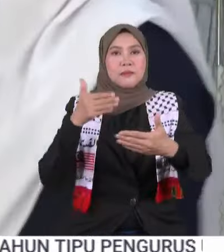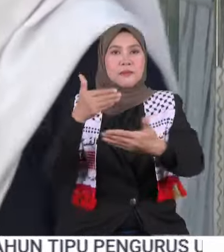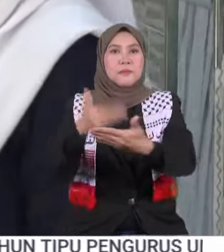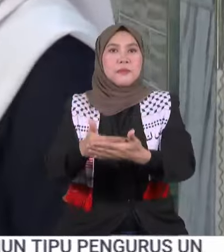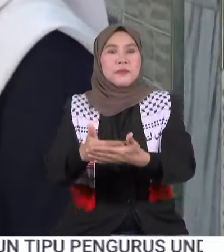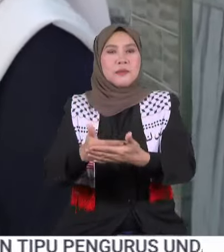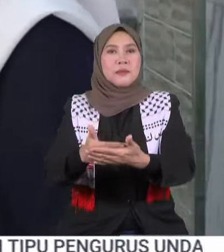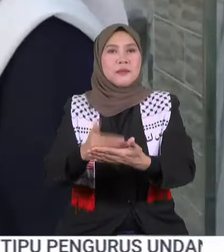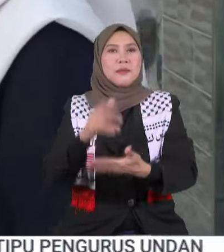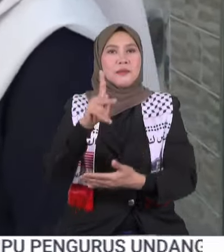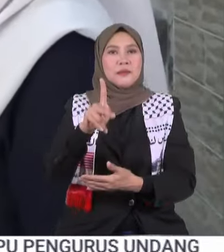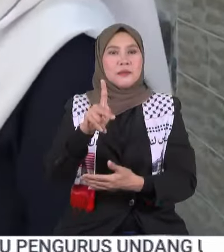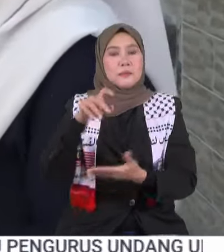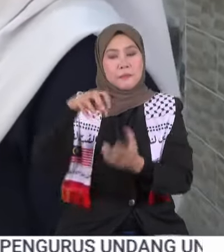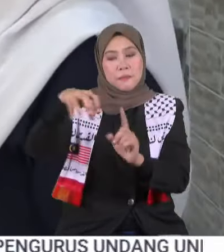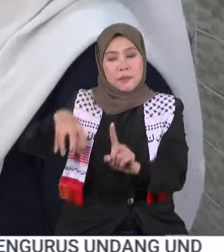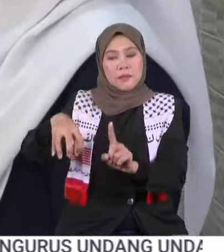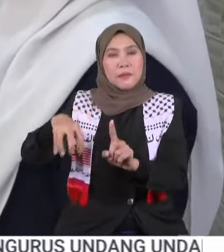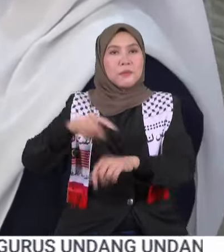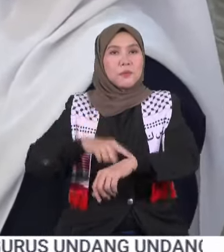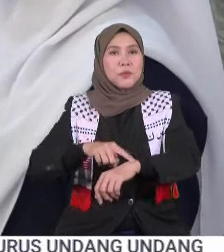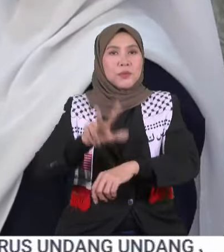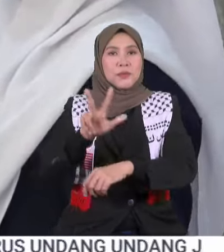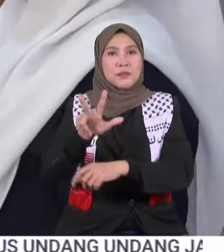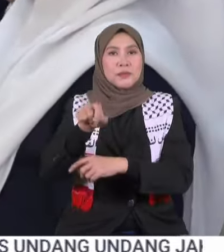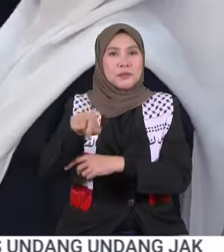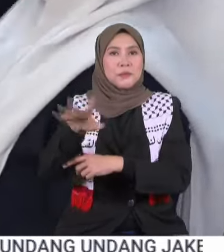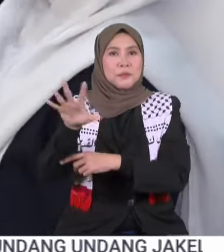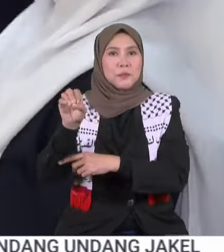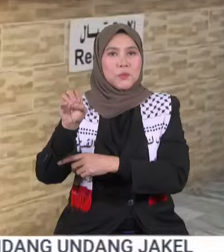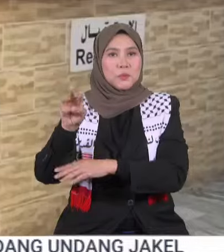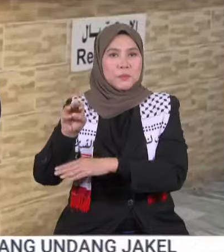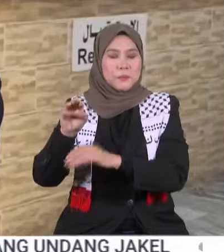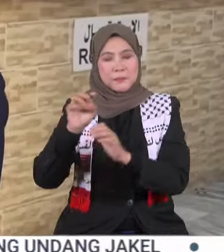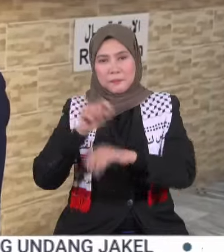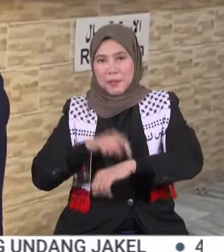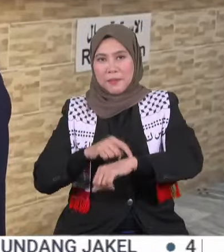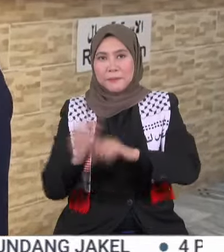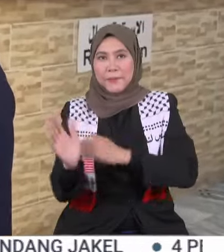di lapangan terbang antarabangsa Madinah pukul 3.50 pagi esok.